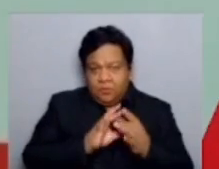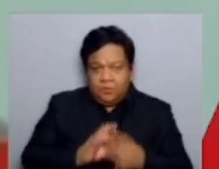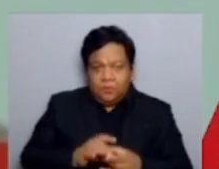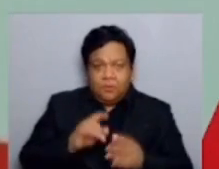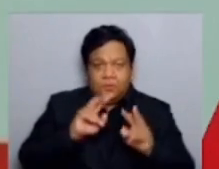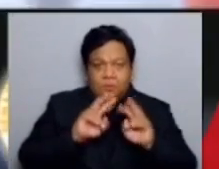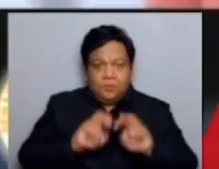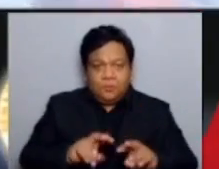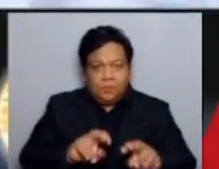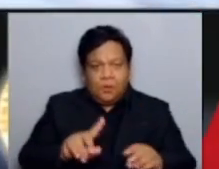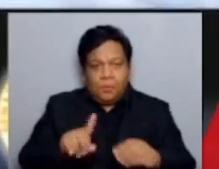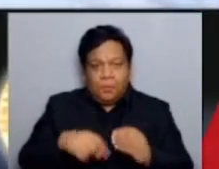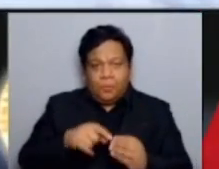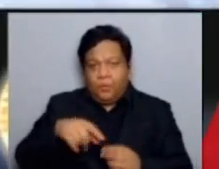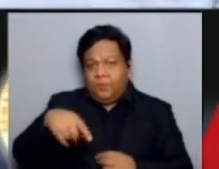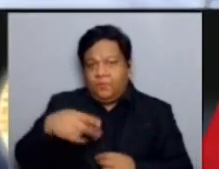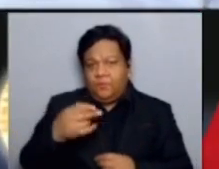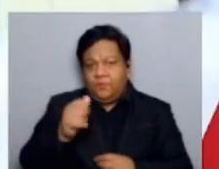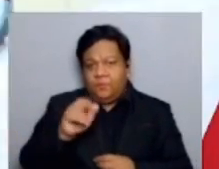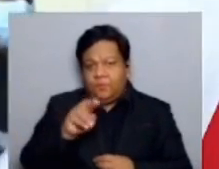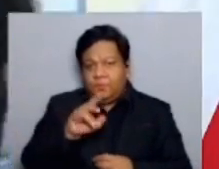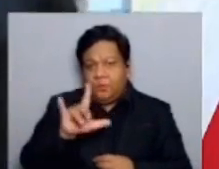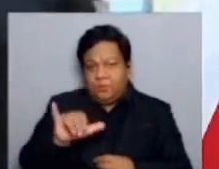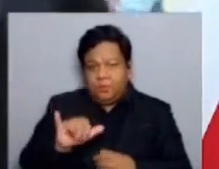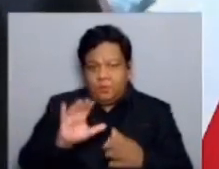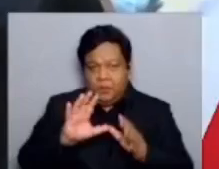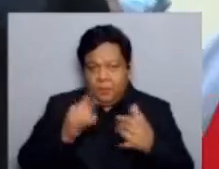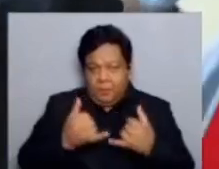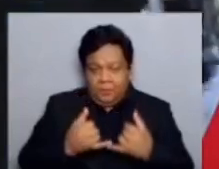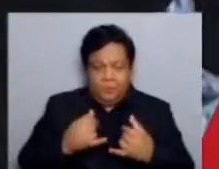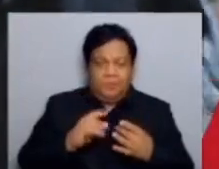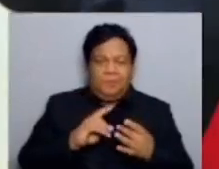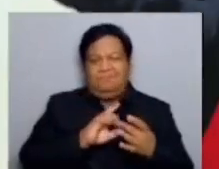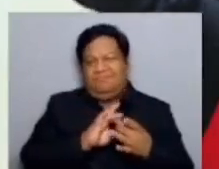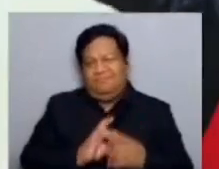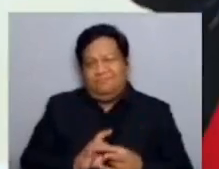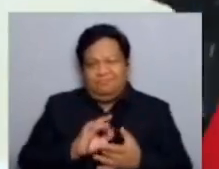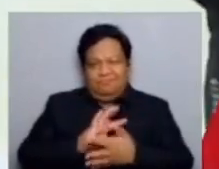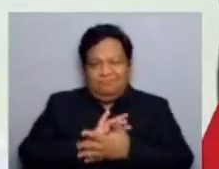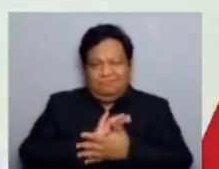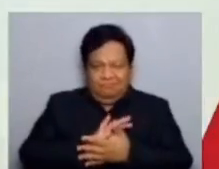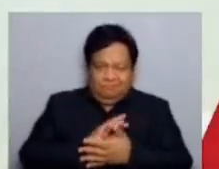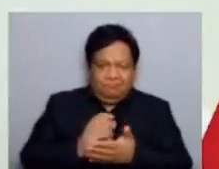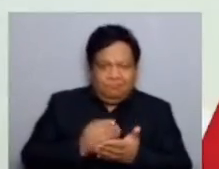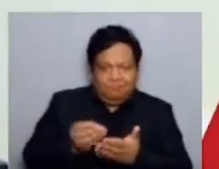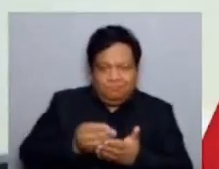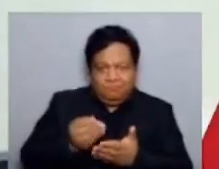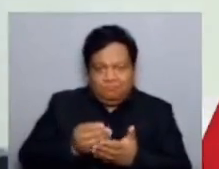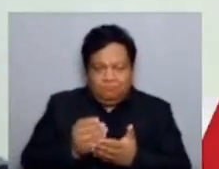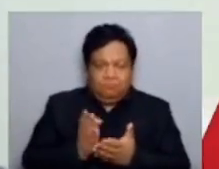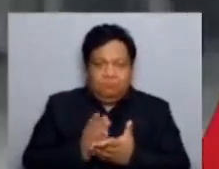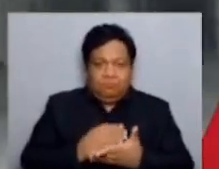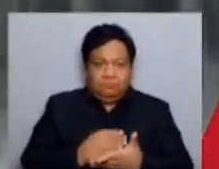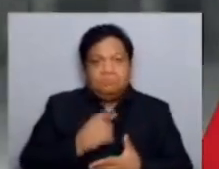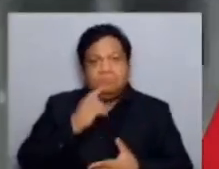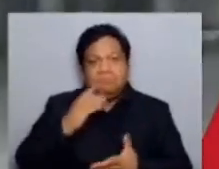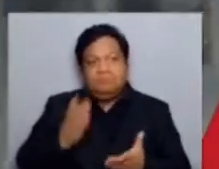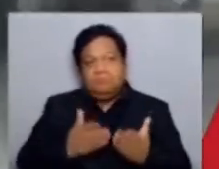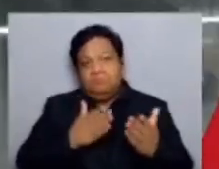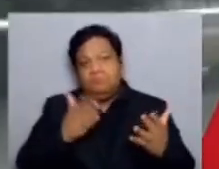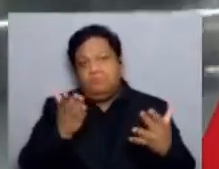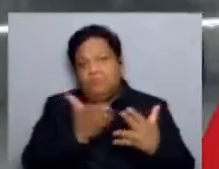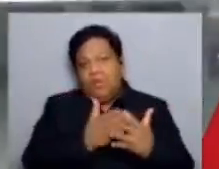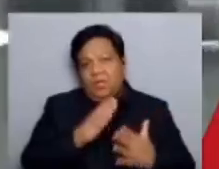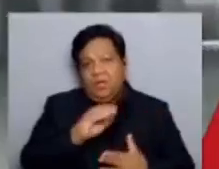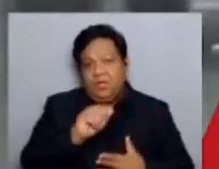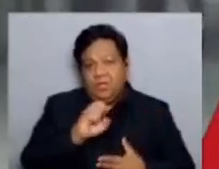Pharmally COVID supply deals. Inirekomenda ng Blue Ribbon Committee na sampahan sila ng kasong kriminal pero hindi nito nakamit ang